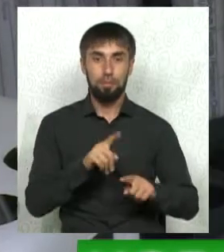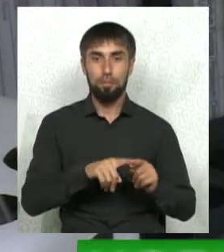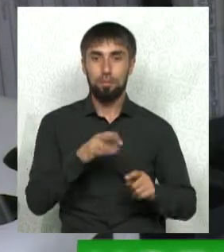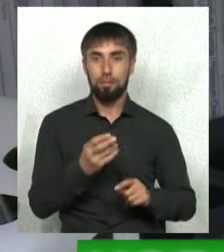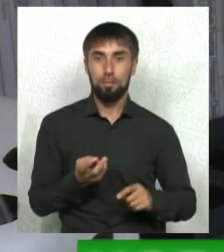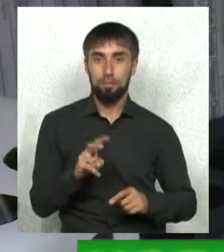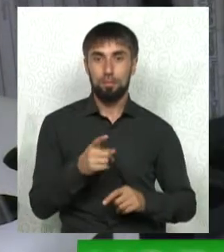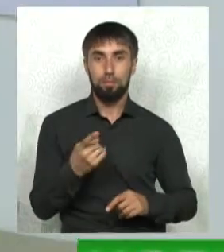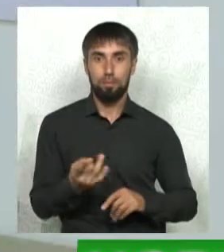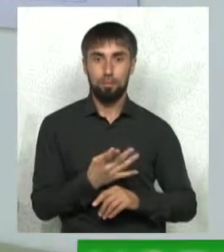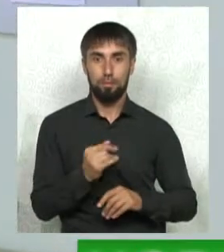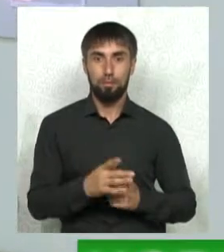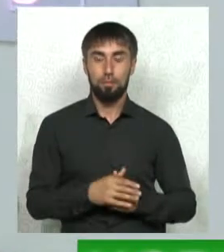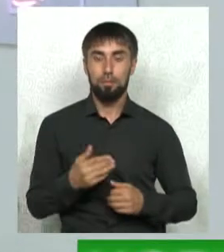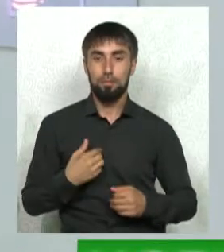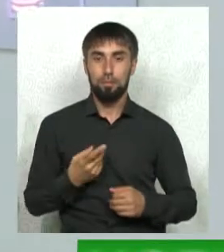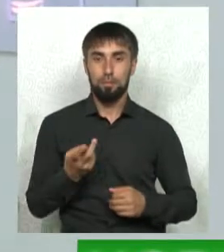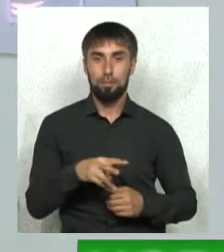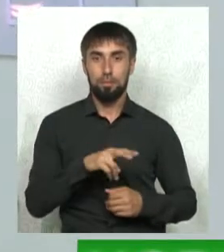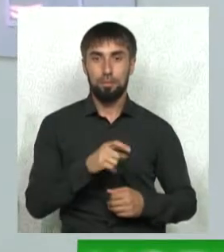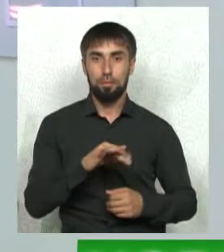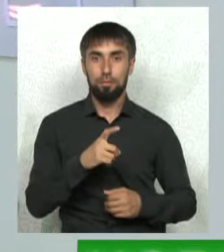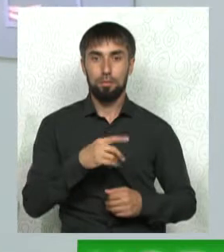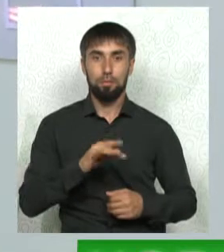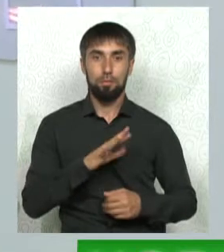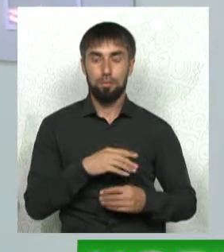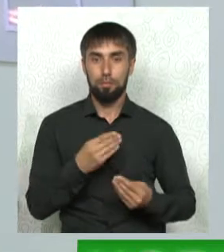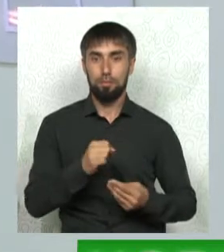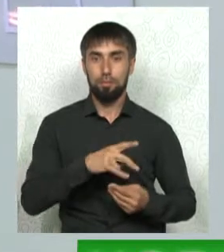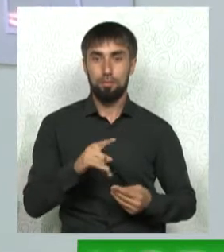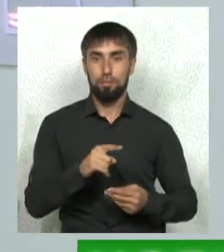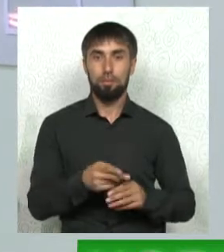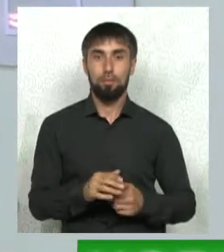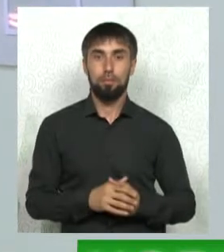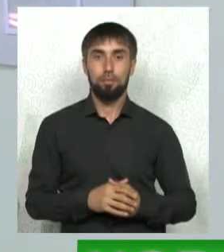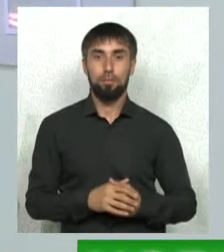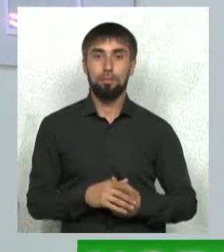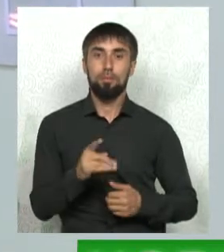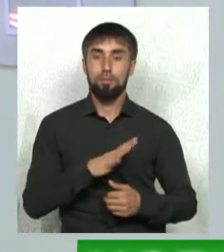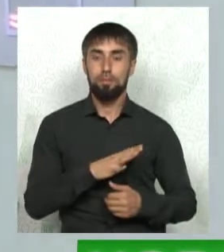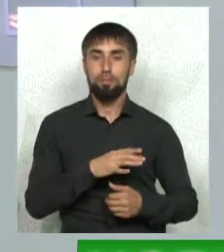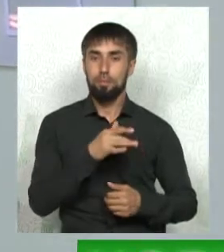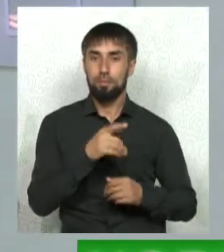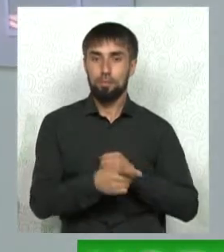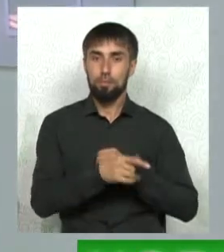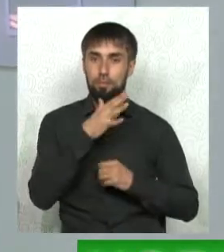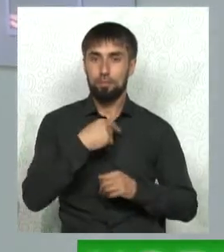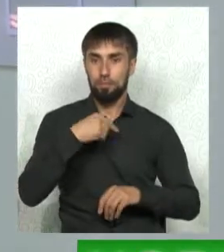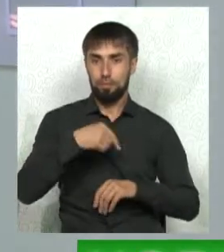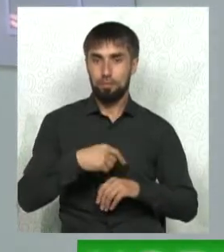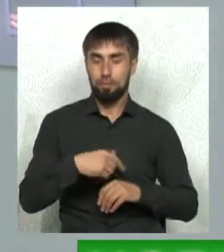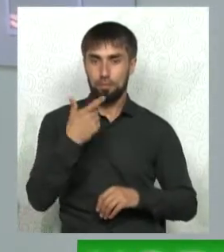пришла сюда впервые. Я пришла в лабораторию «Хеликс» для того, чтобы сдать анализы на D3, так как в последнее время начала замечать за